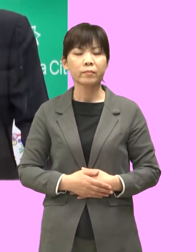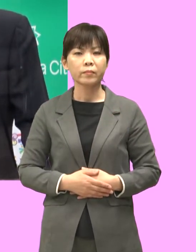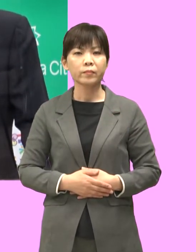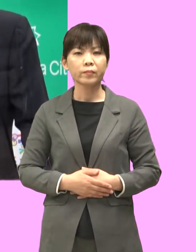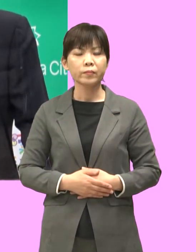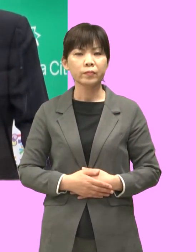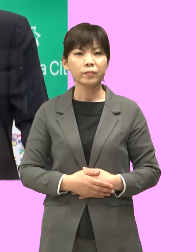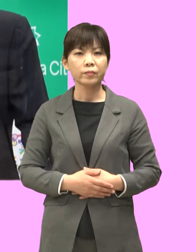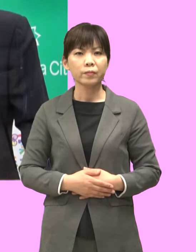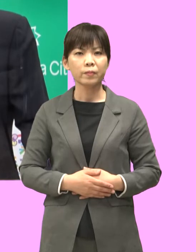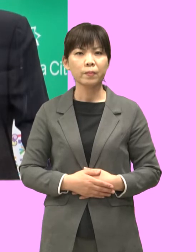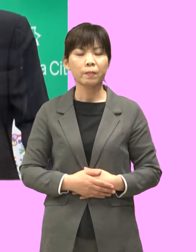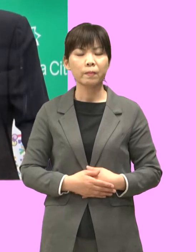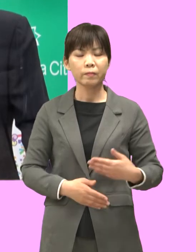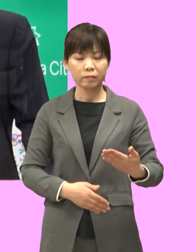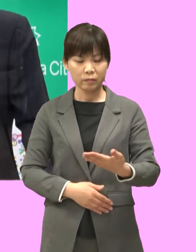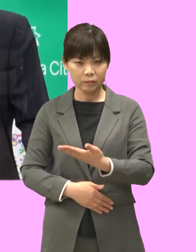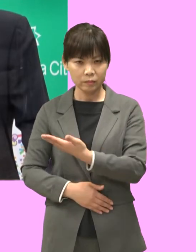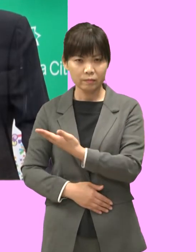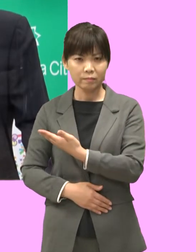はい、お願いします。 はい、